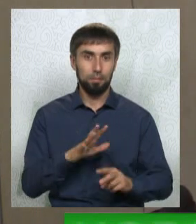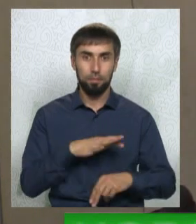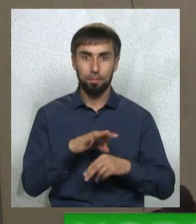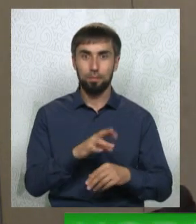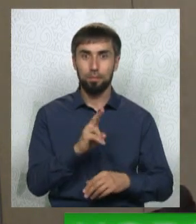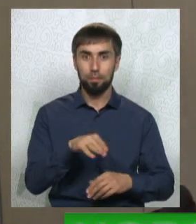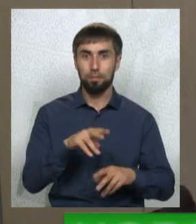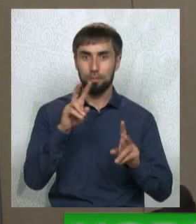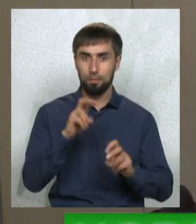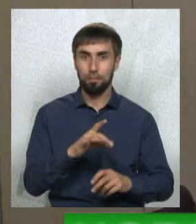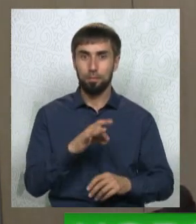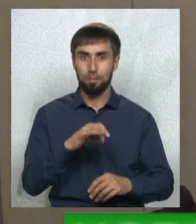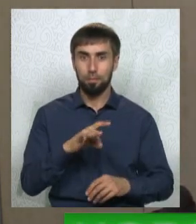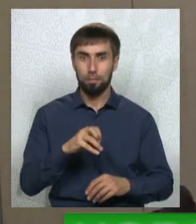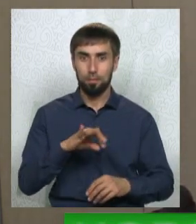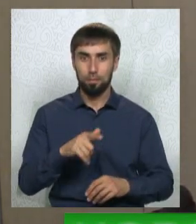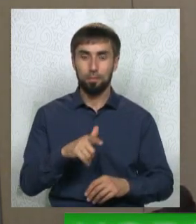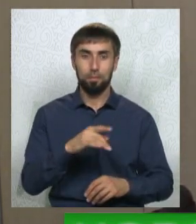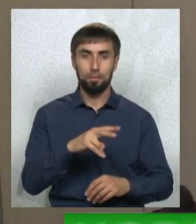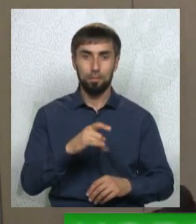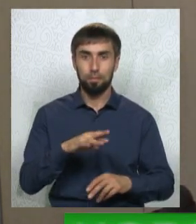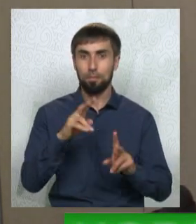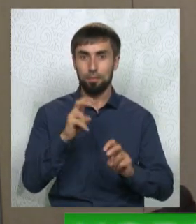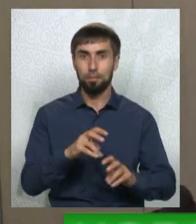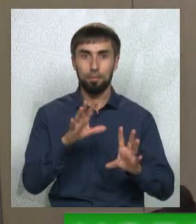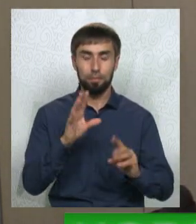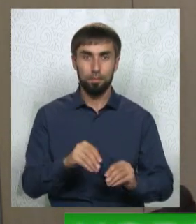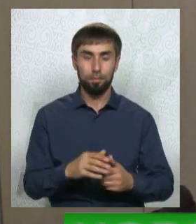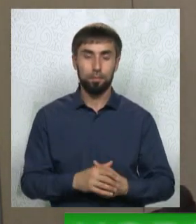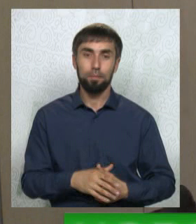проведено КТ-исследование, рентген, лабораторные исследования, все